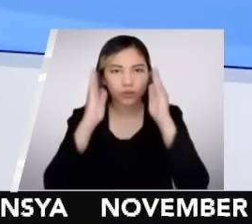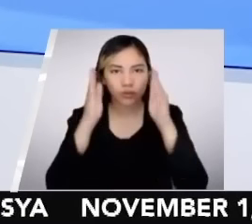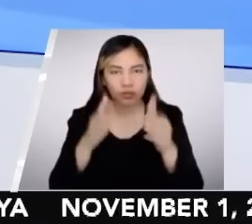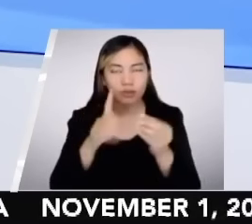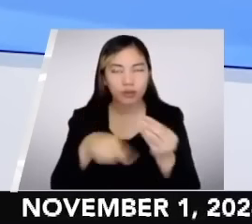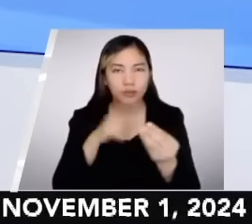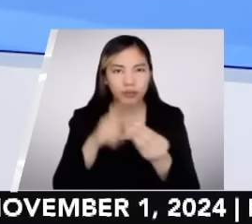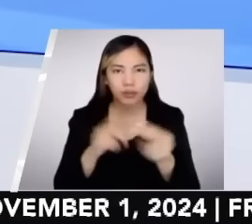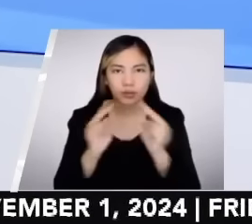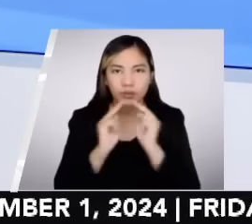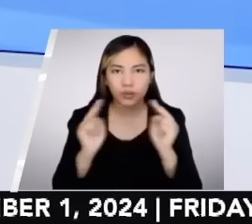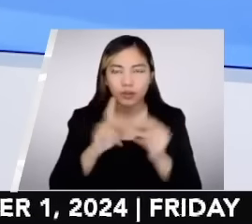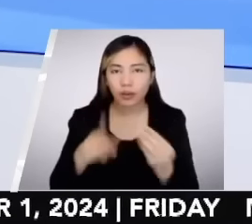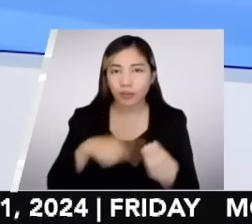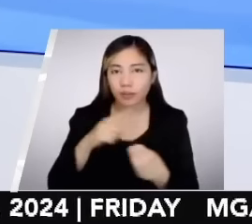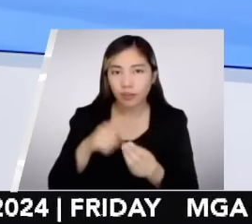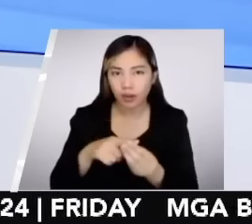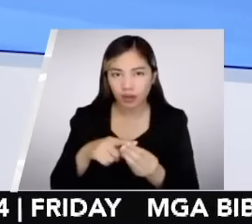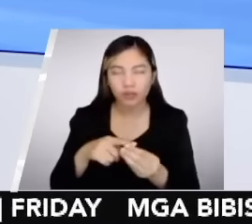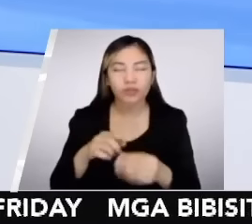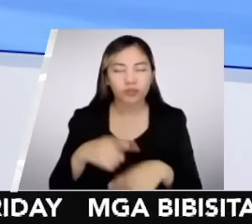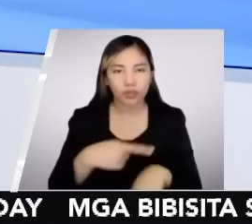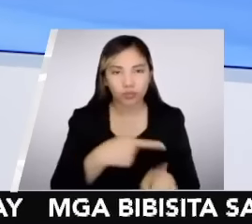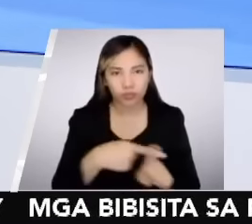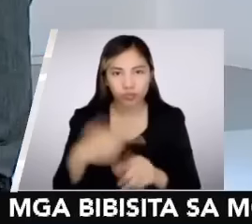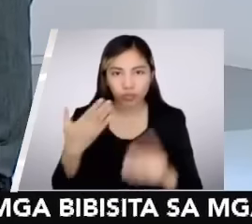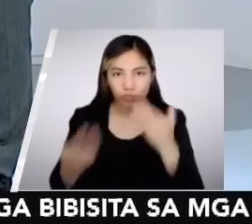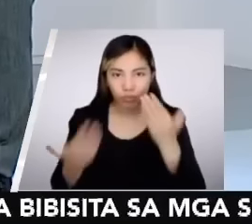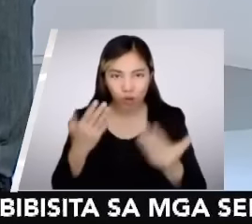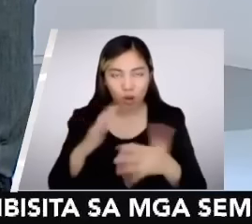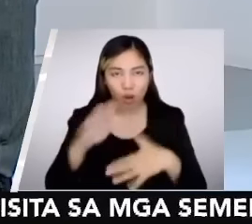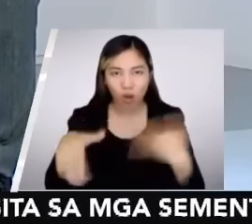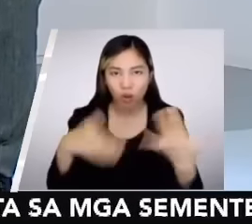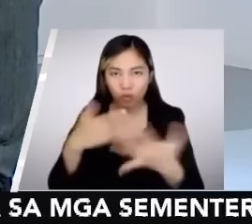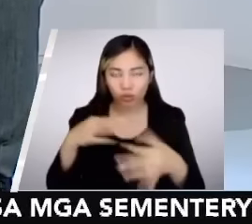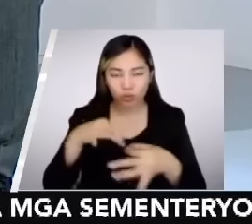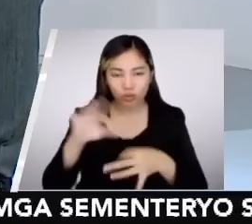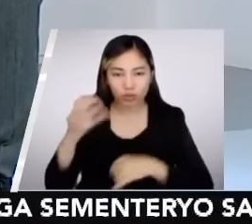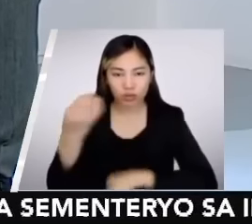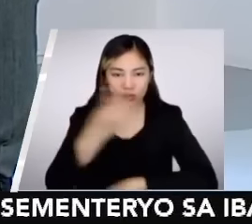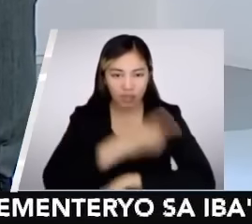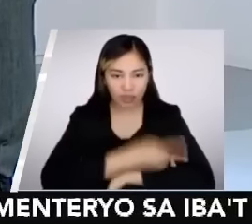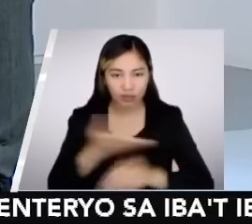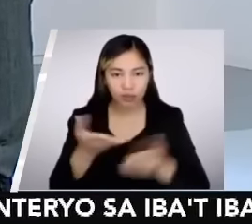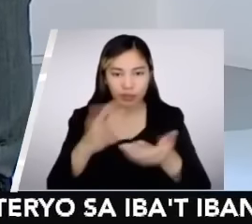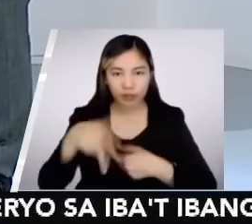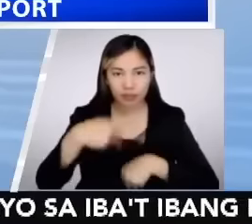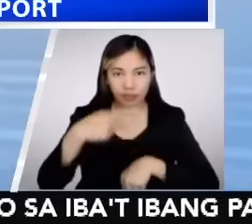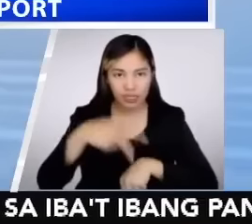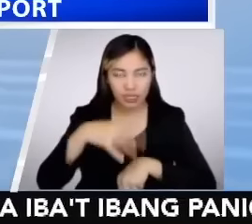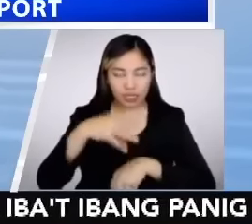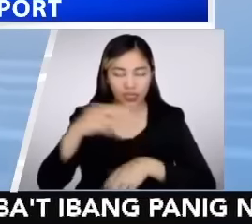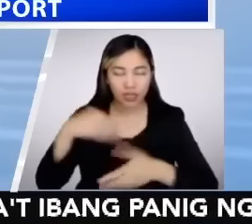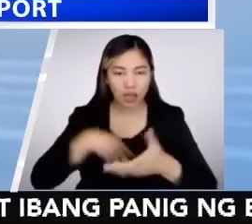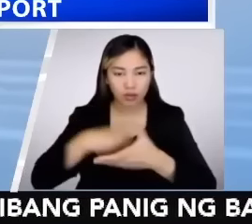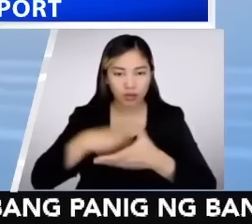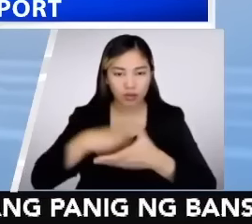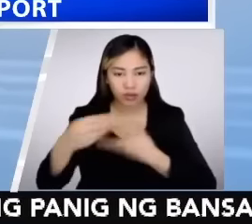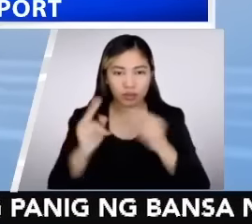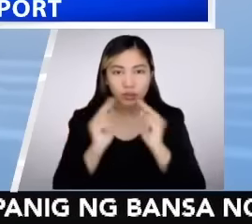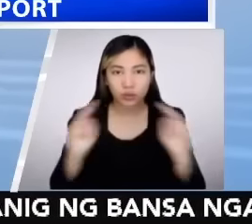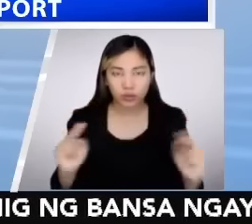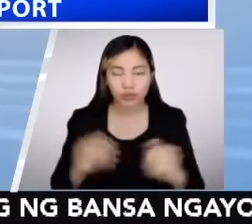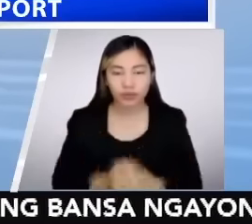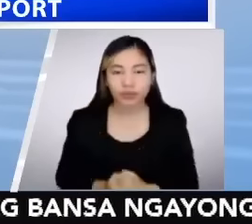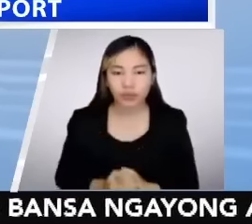ang malalaking balita sa loob at labas ng bansa. Nasa Manila North Cemetery si Emil Sumangil. Si Darlene